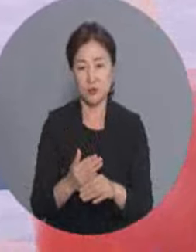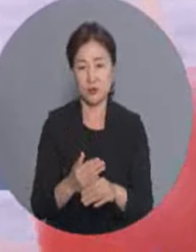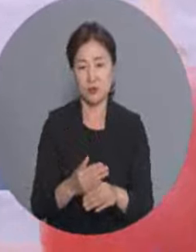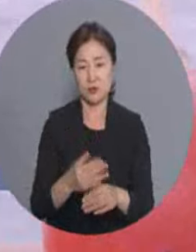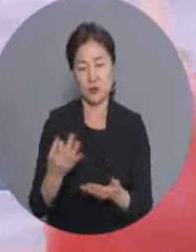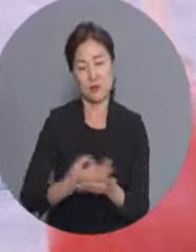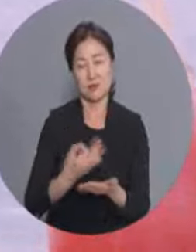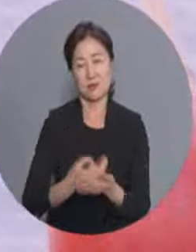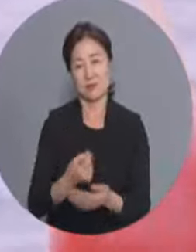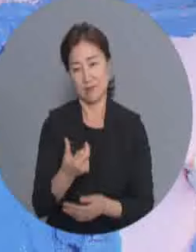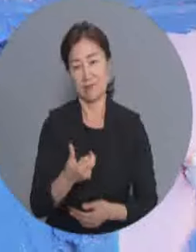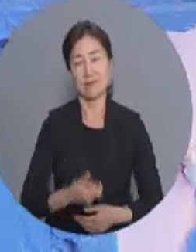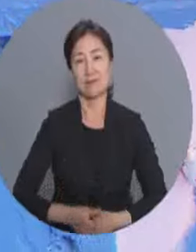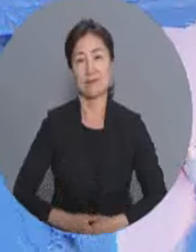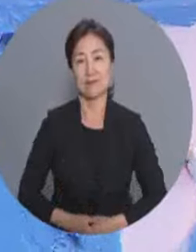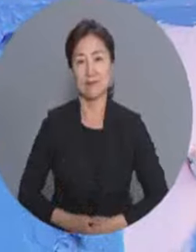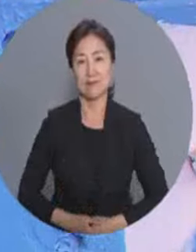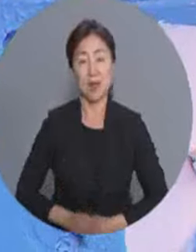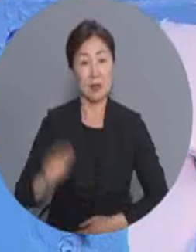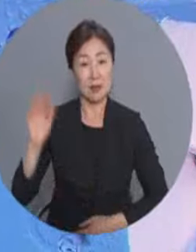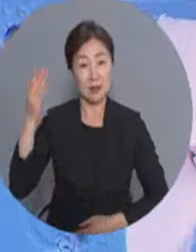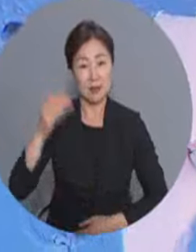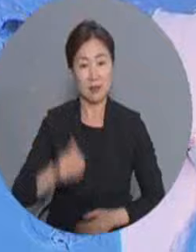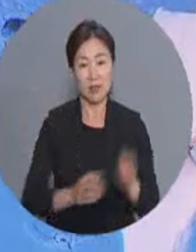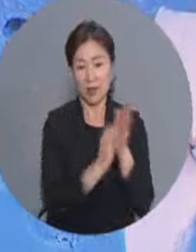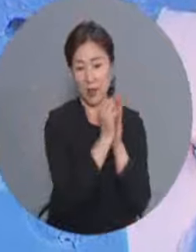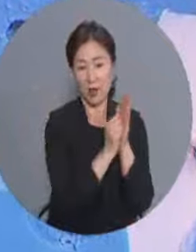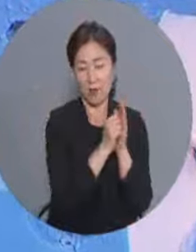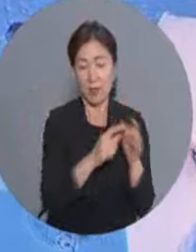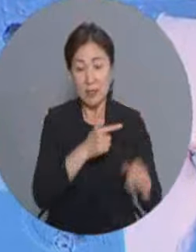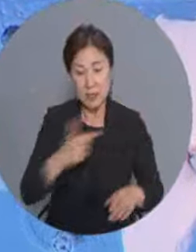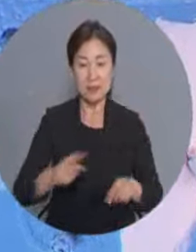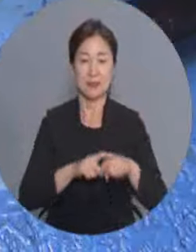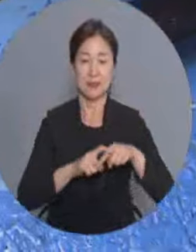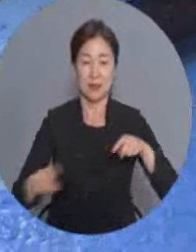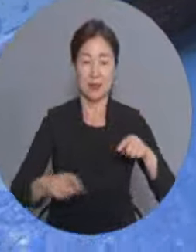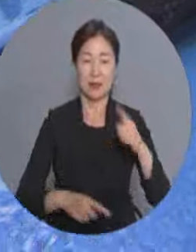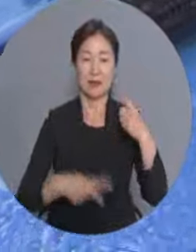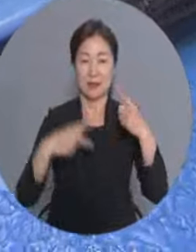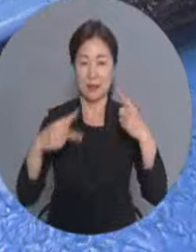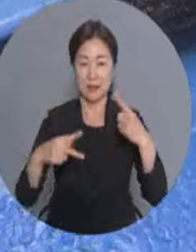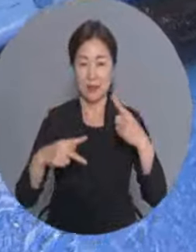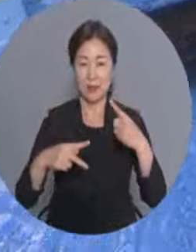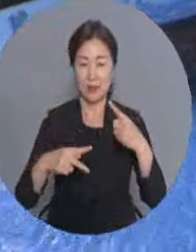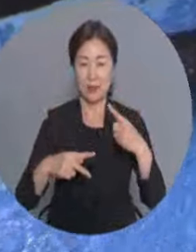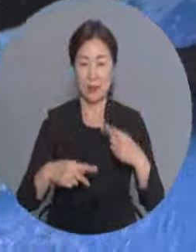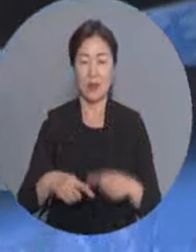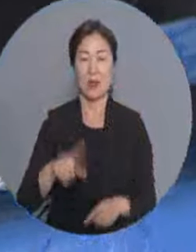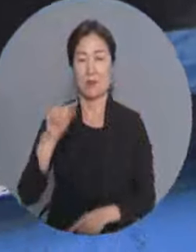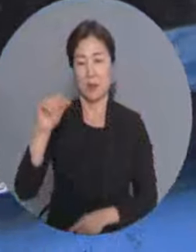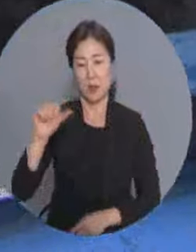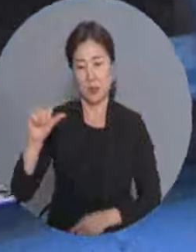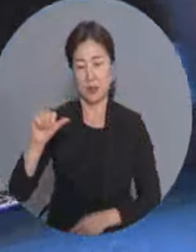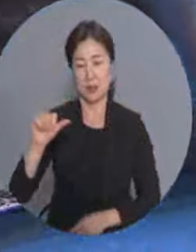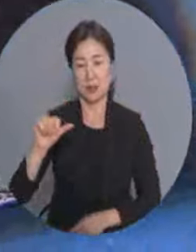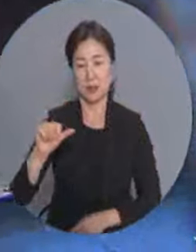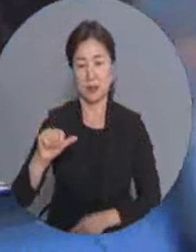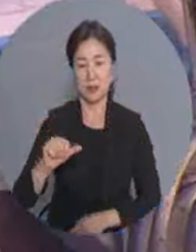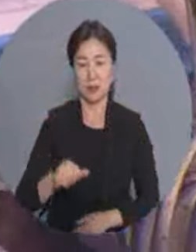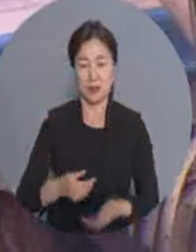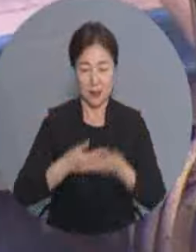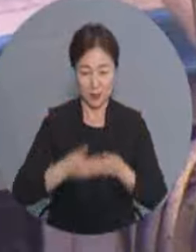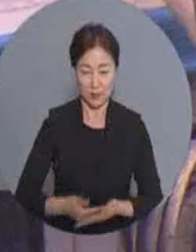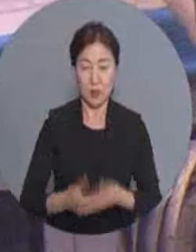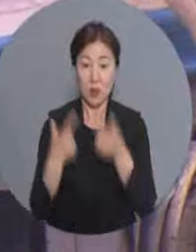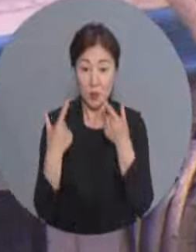그게 뭐냐. 네. 최근 경매되는 대형 갯장어 1kg의 낙찰가는 15,000원. 같은 무게로